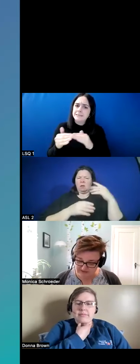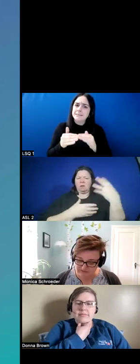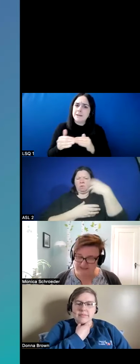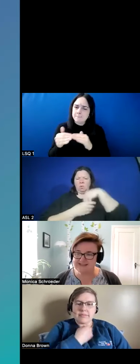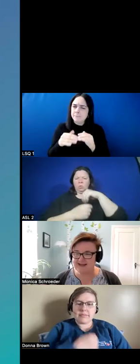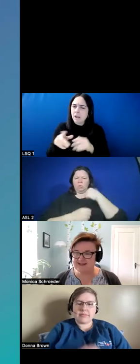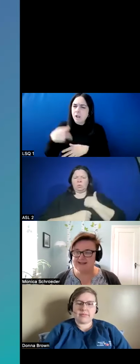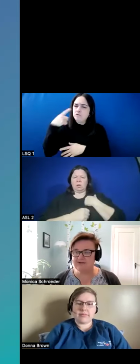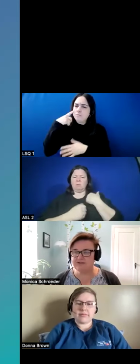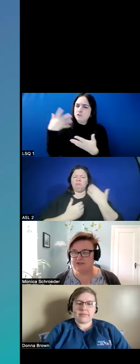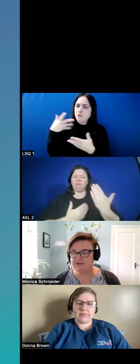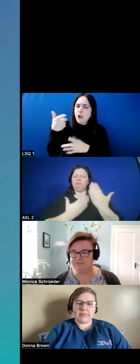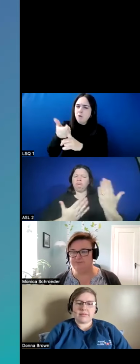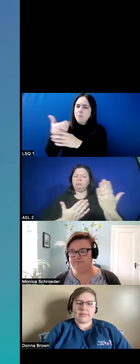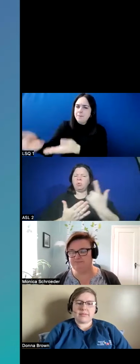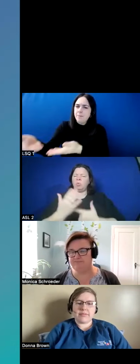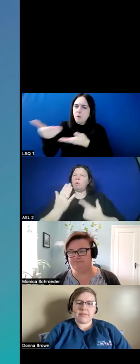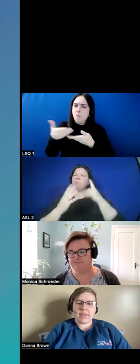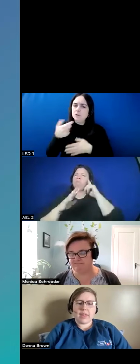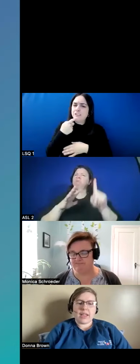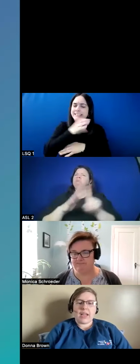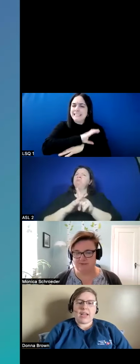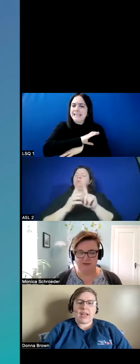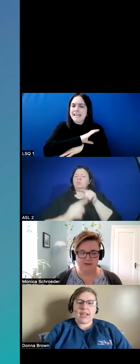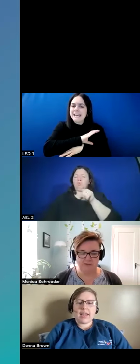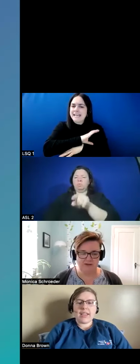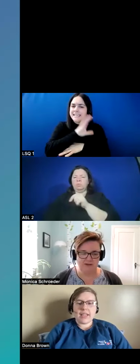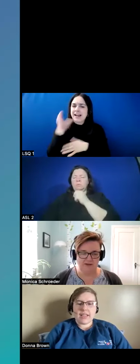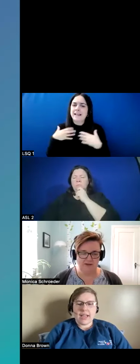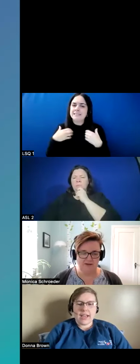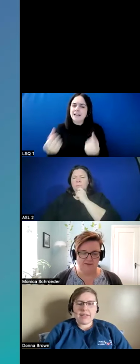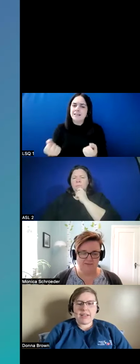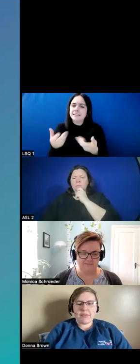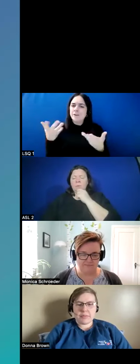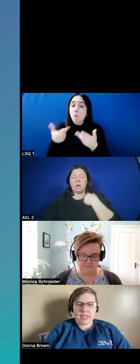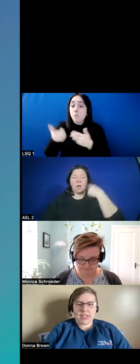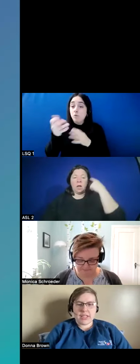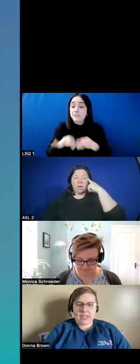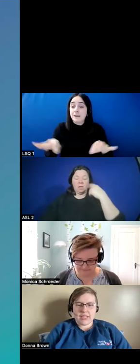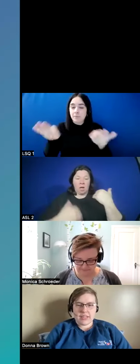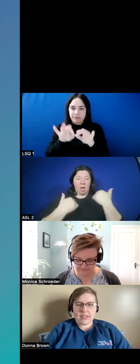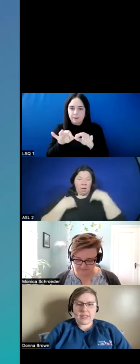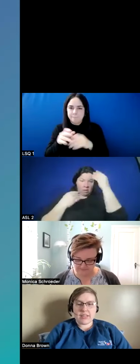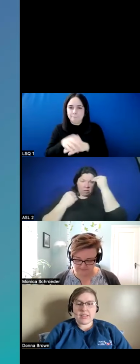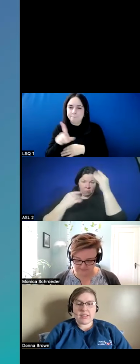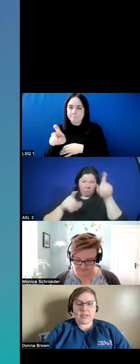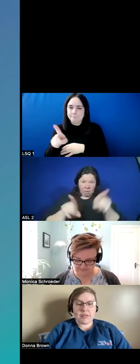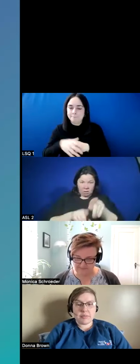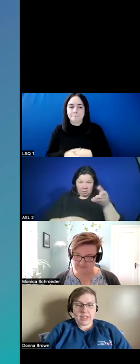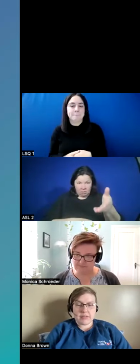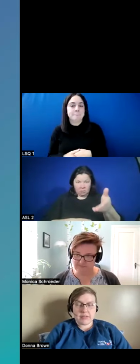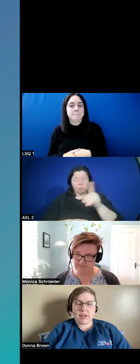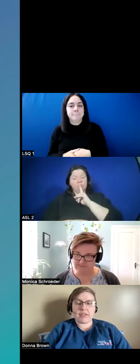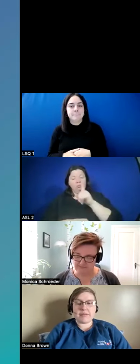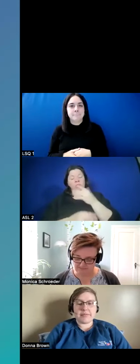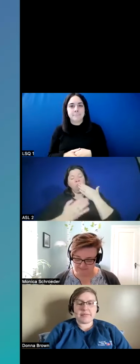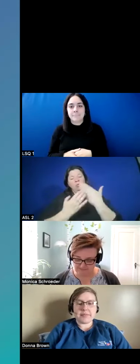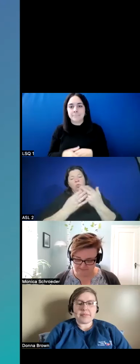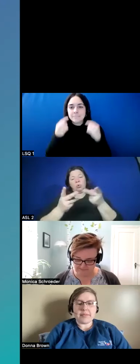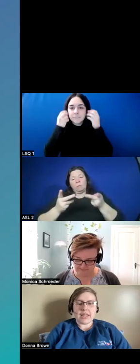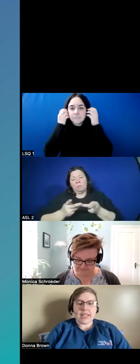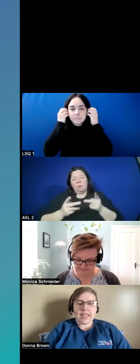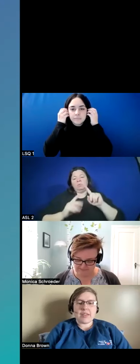penses-tu des suggestions d'Inclusion Canada? Qu'est-ce qui te semble le plus important? Je pense que des renseignements comme